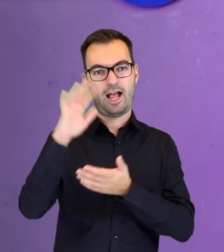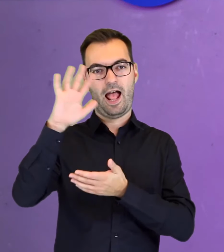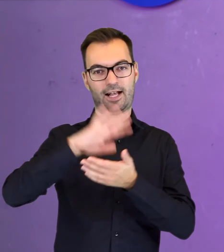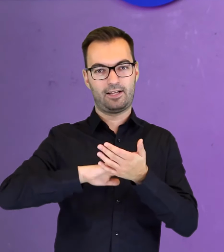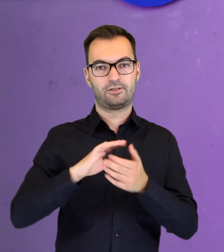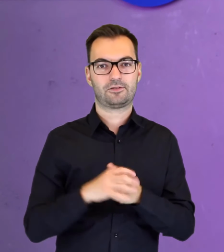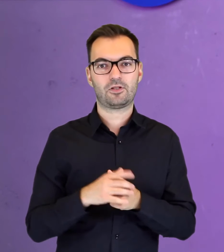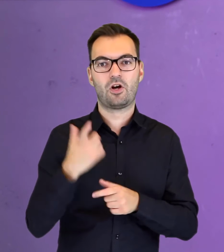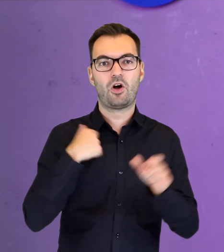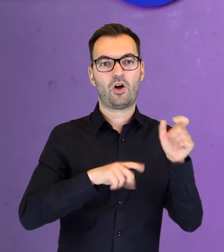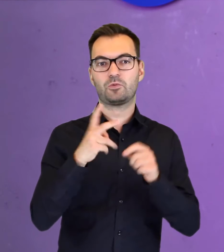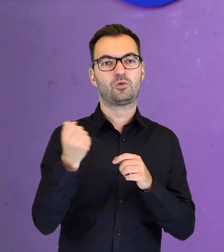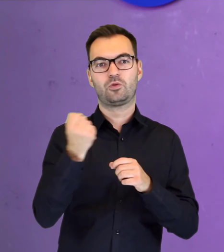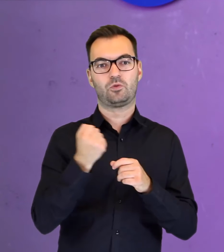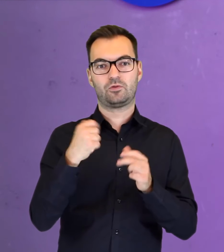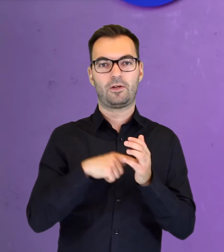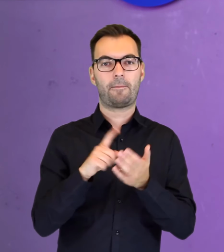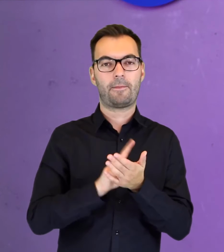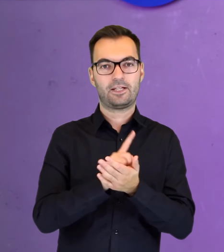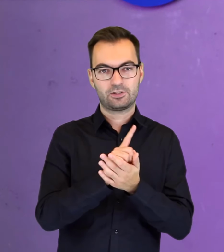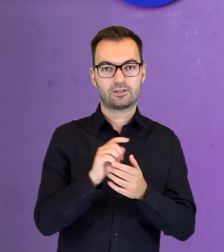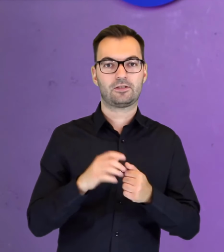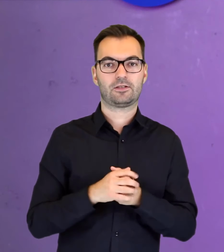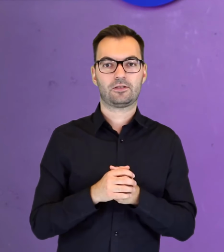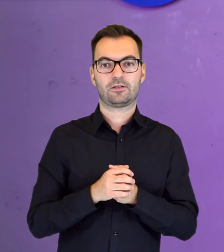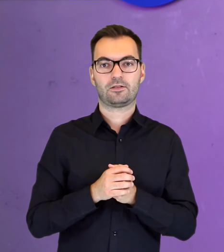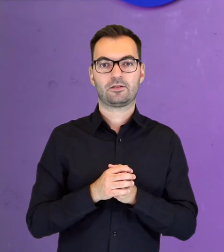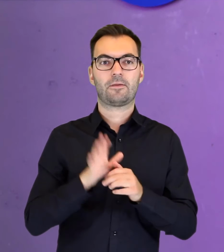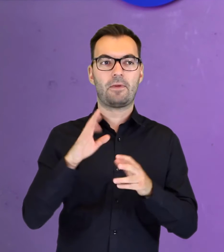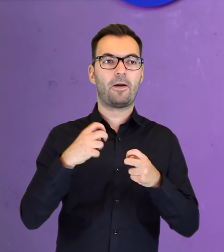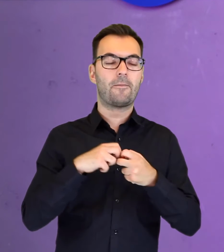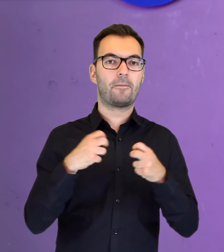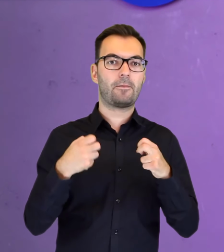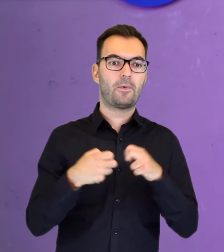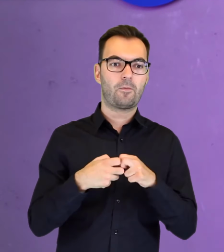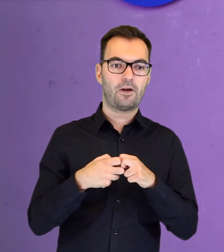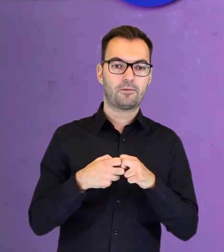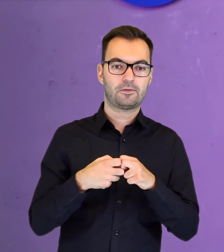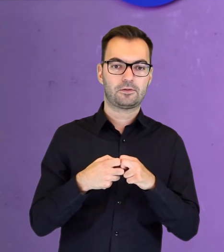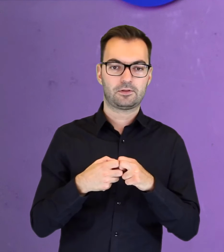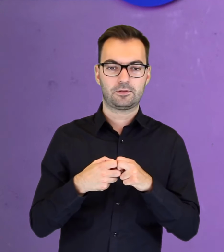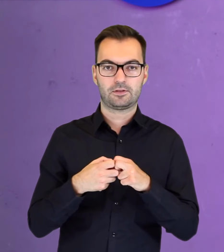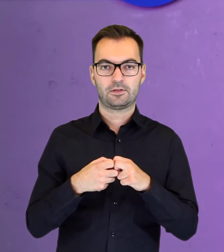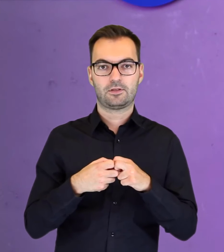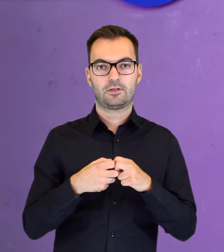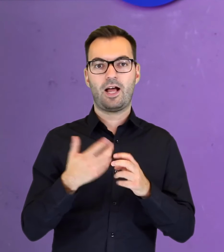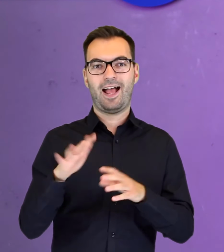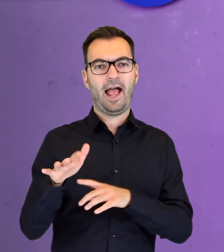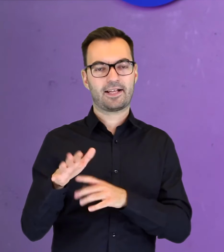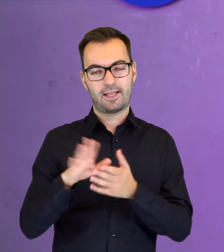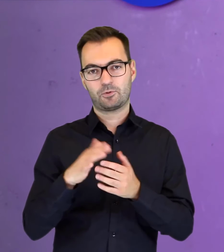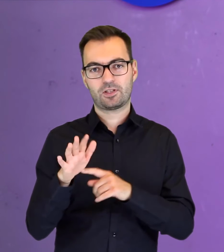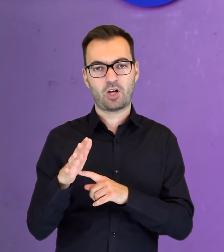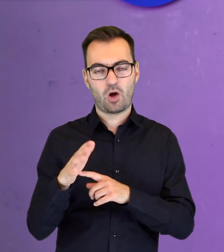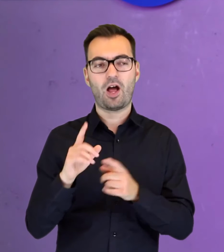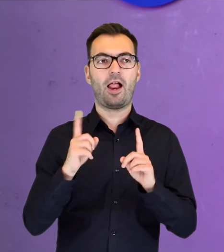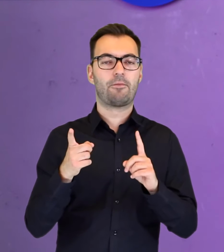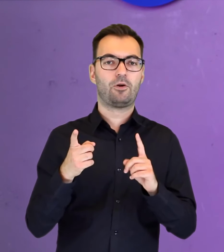dedykowany dla osoby które korzystają z klawiatury niekoniecznie czytników ekranu czyli Osoby które nie korzystają z Myszki